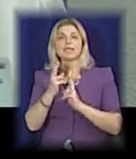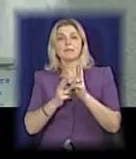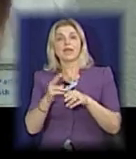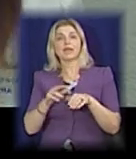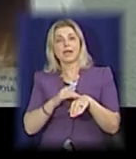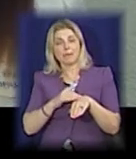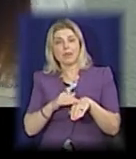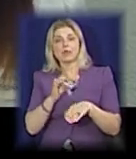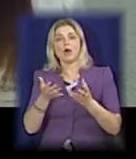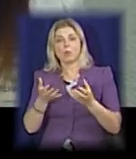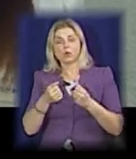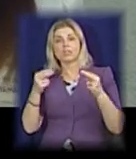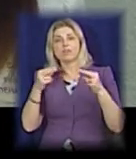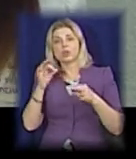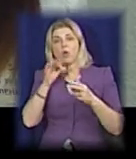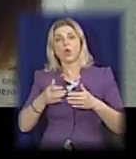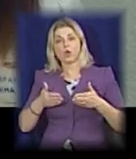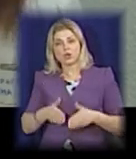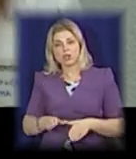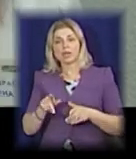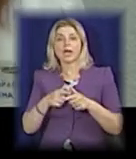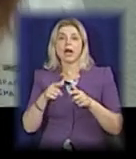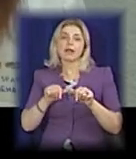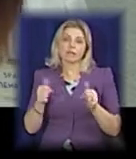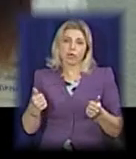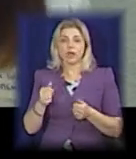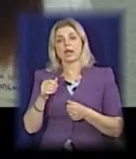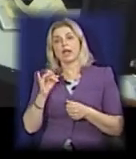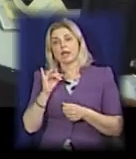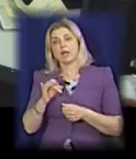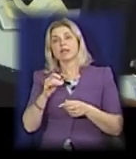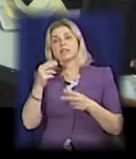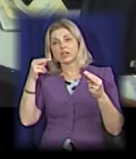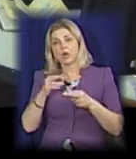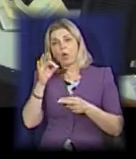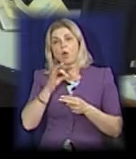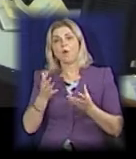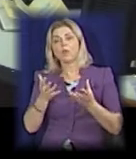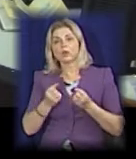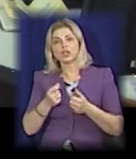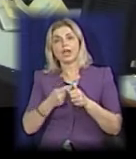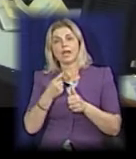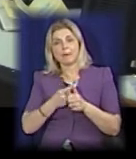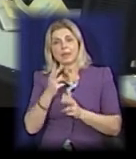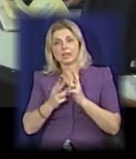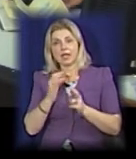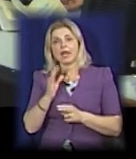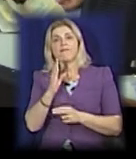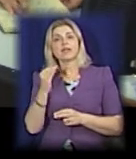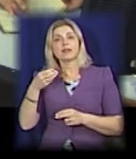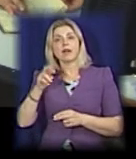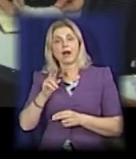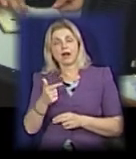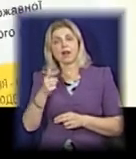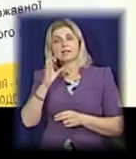імені, отримати свідоцтва про народження, шлюб чи його розірвання, свідоцтва про зміну імені, повторні свідоцтва та витяги з державного реєстру